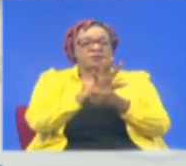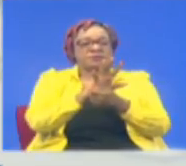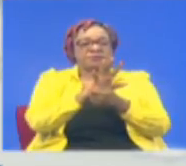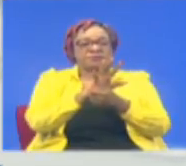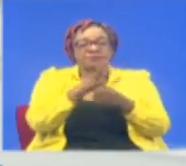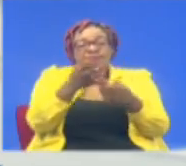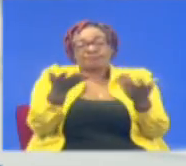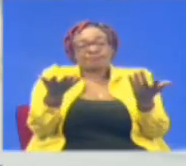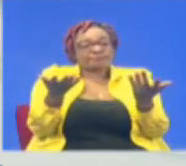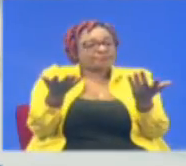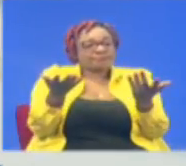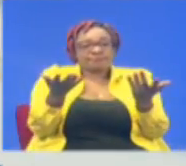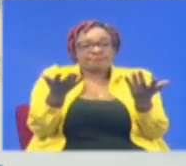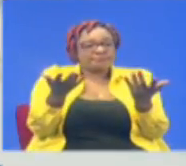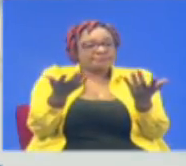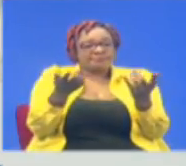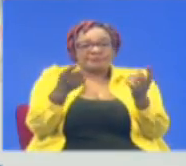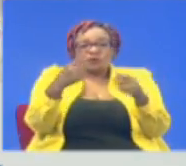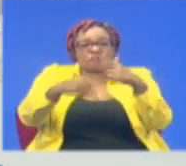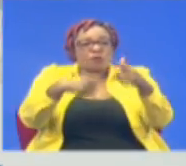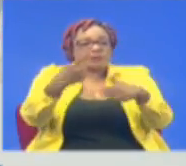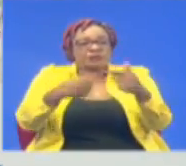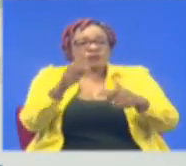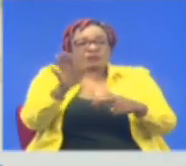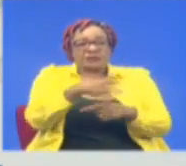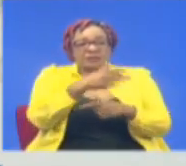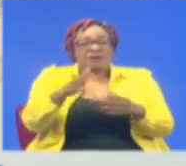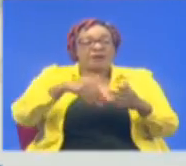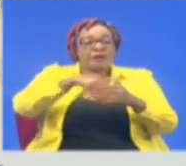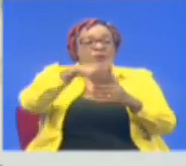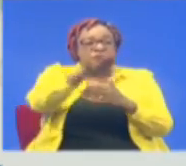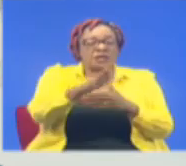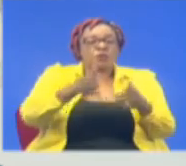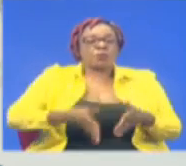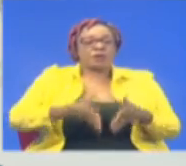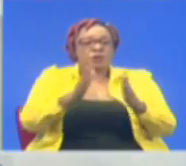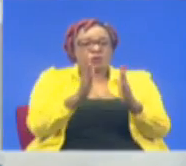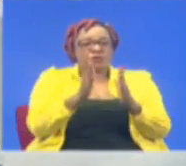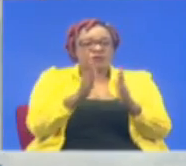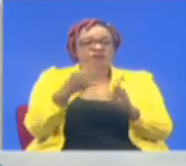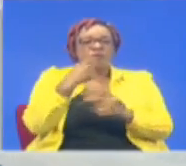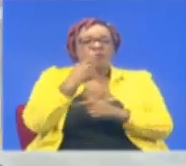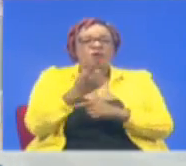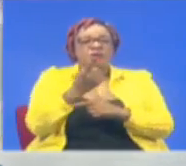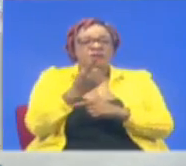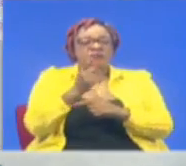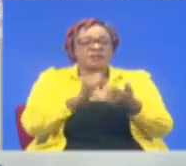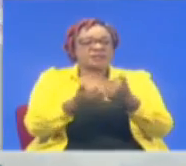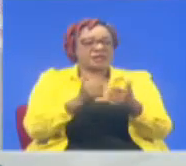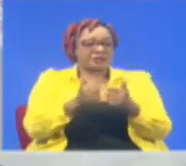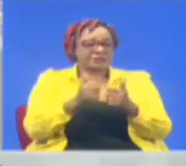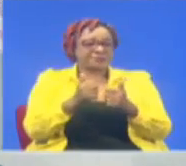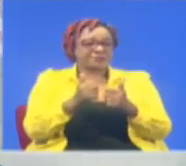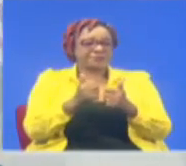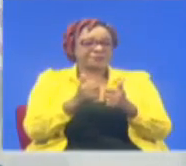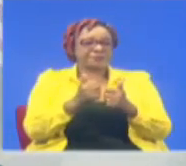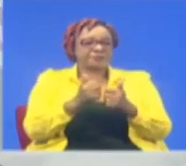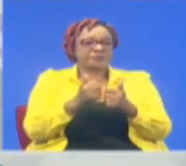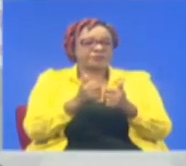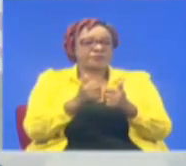inabidi iskuti irindime hapa katika barabara ya kuingia uwanja wa kimataifa Moi Kasarani.